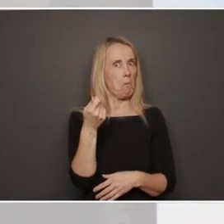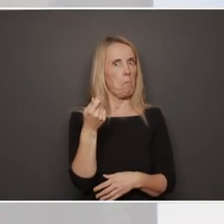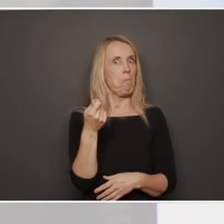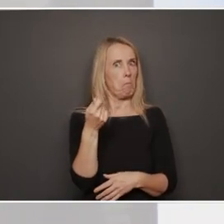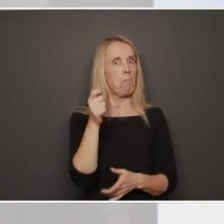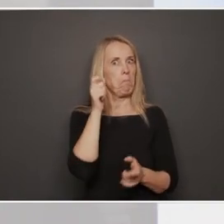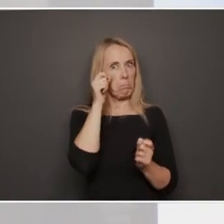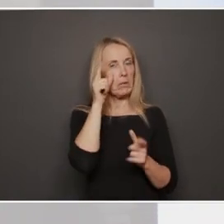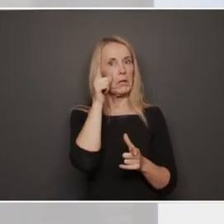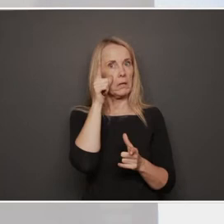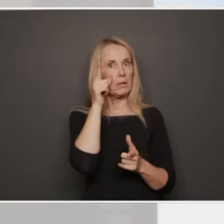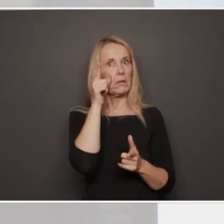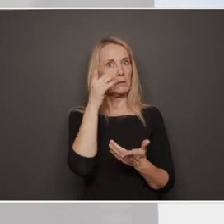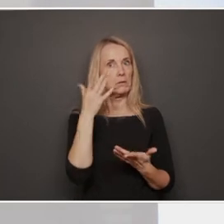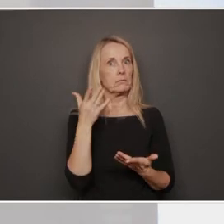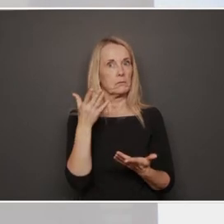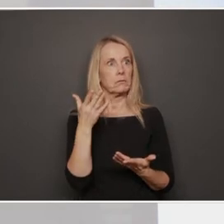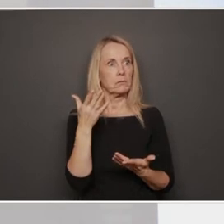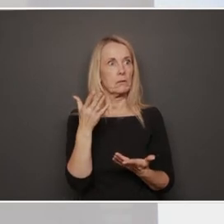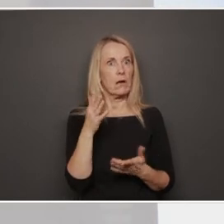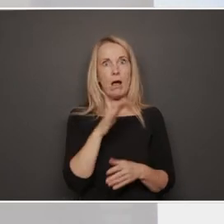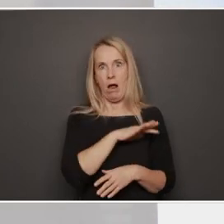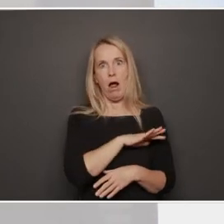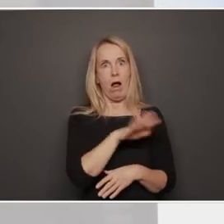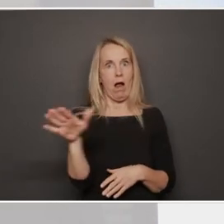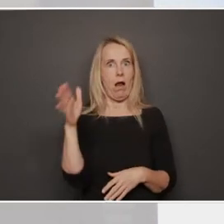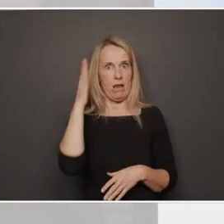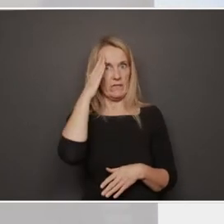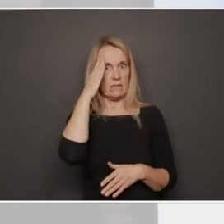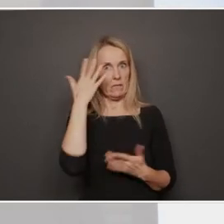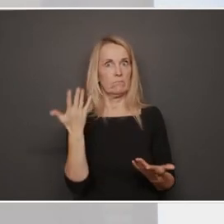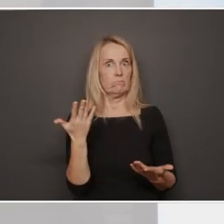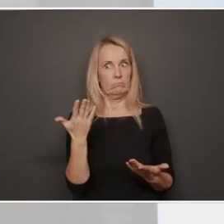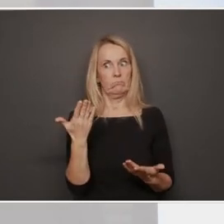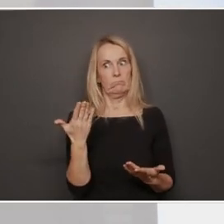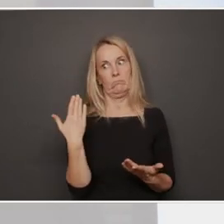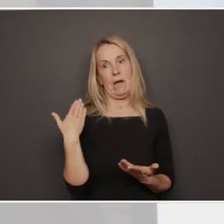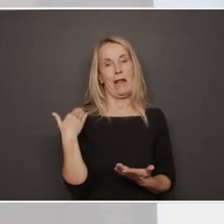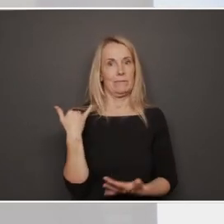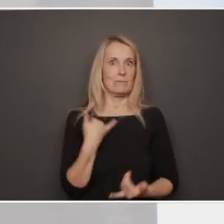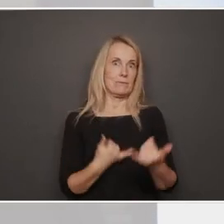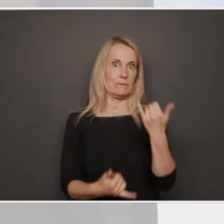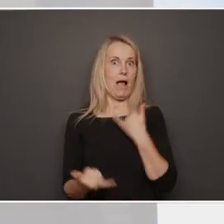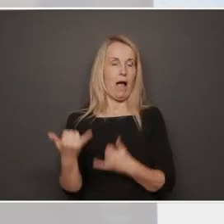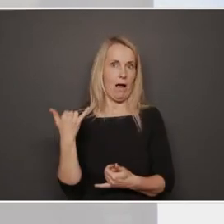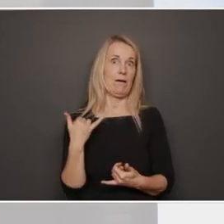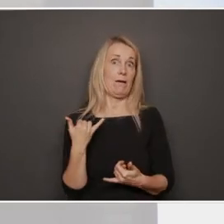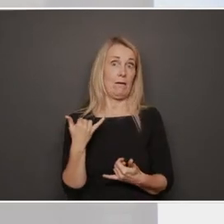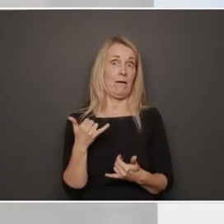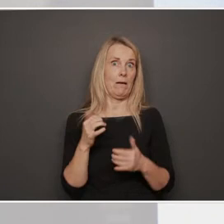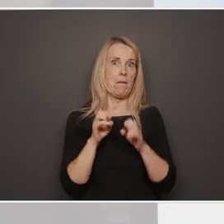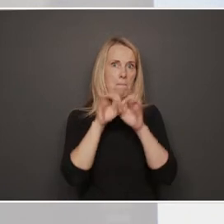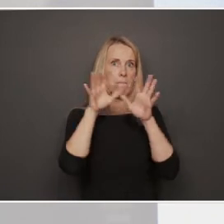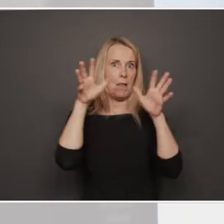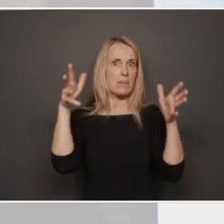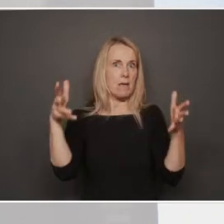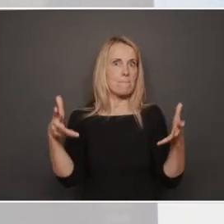bemerkenswert, da wir ja alle wissen, dass uns das letzte Jahr eine Pandemie